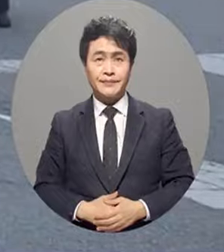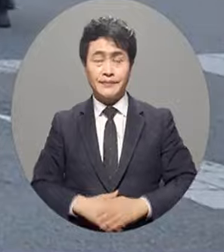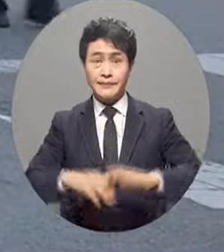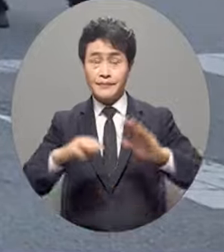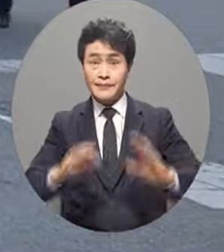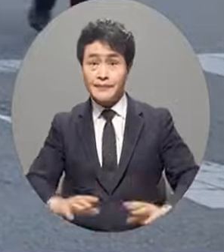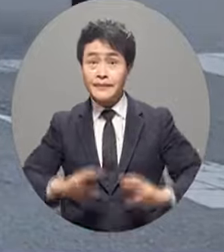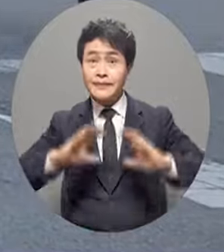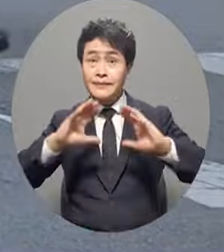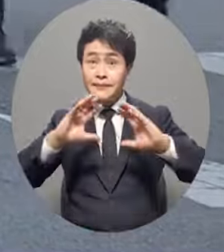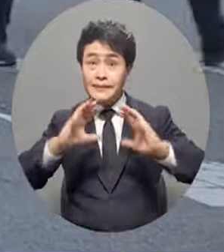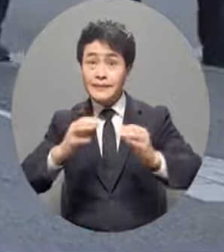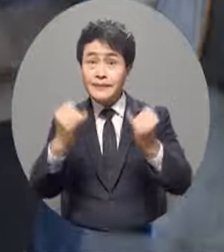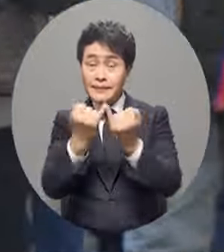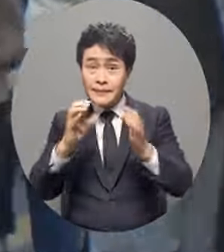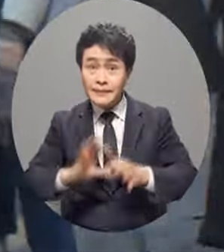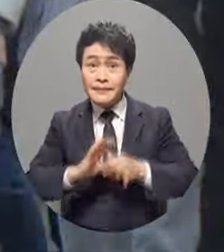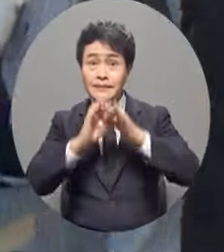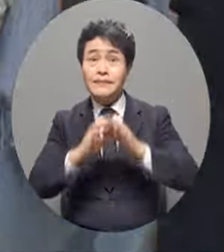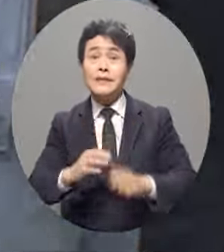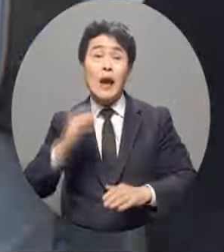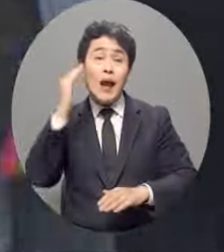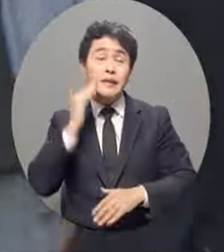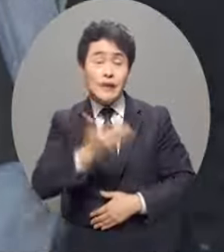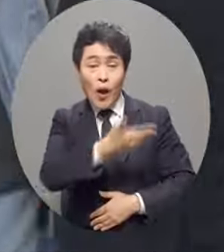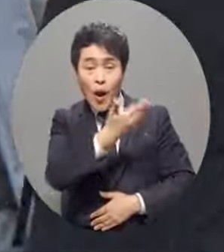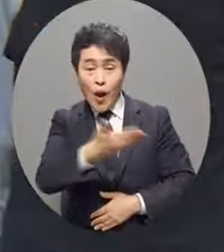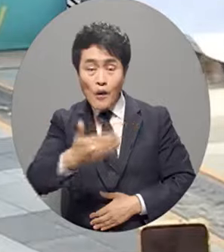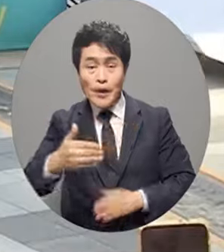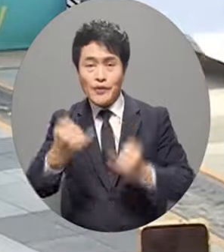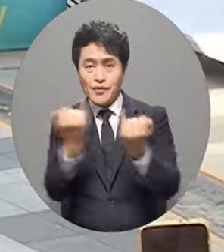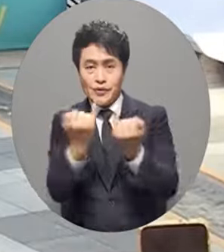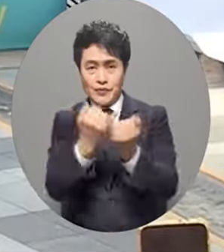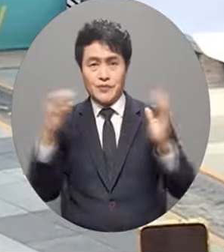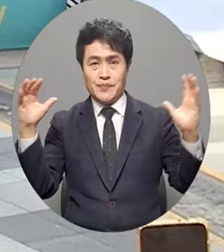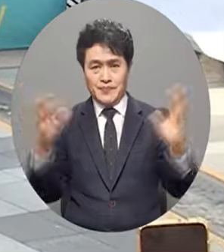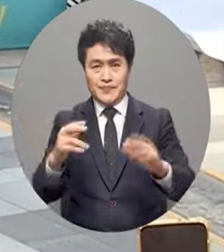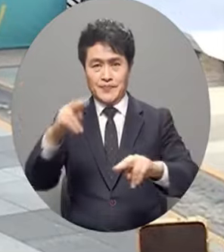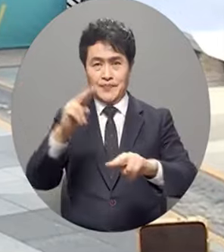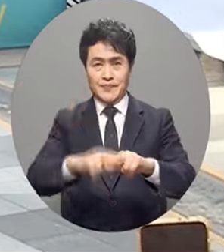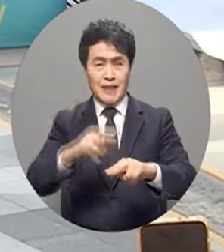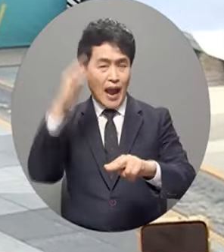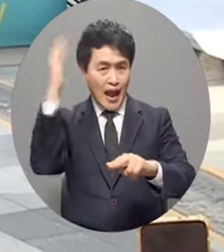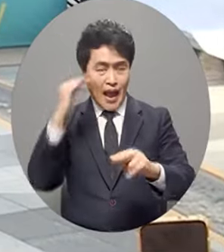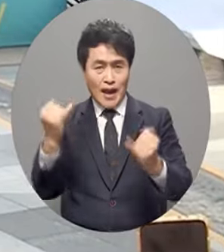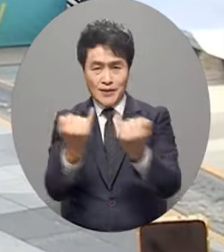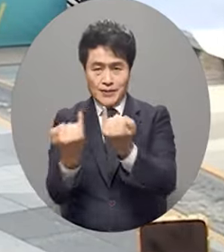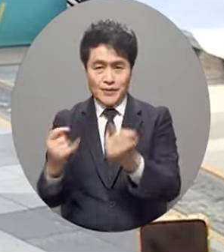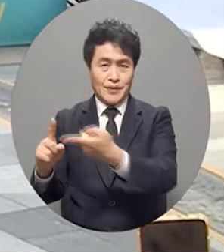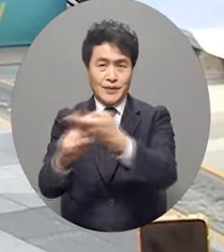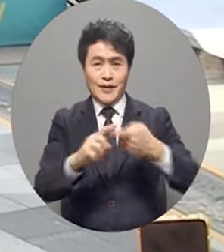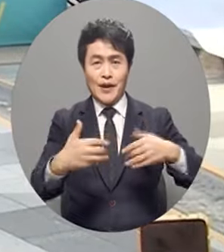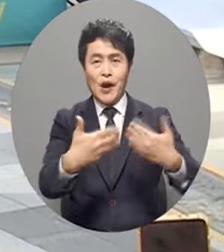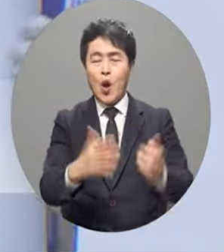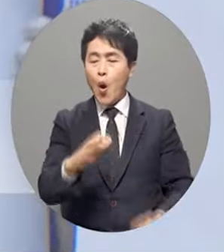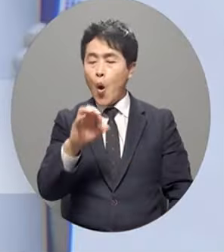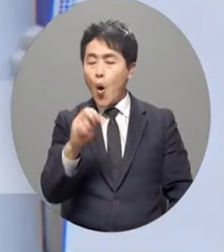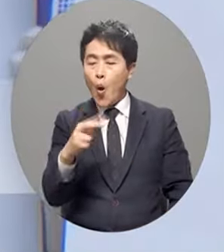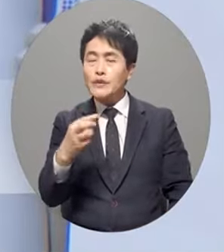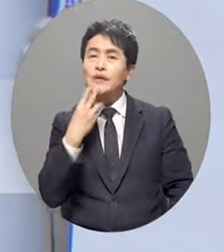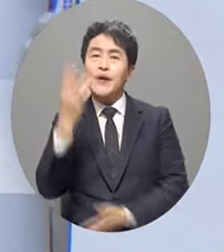세계 여성의 날인 오늘 서울 청계광장에 여성들이 모였습니다. 이 자리에서 한국 여성단체연합이 오세훈